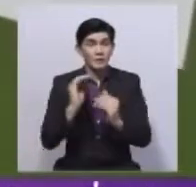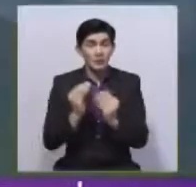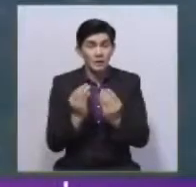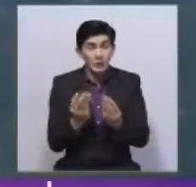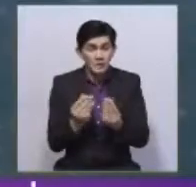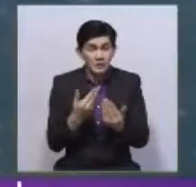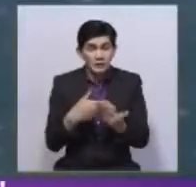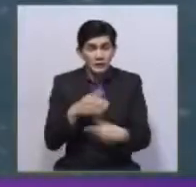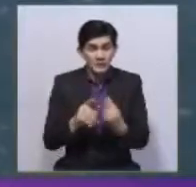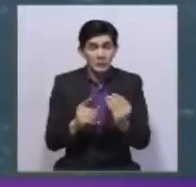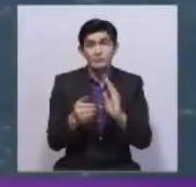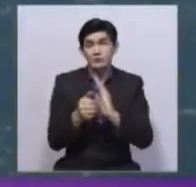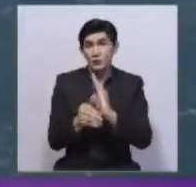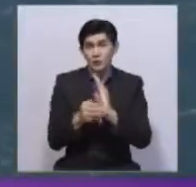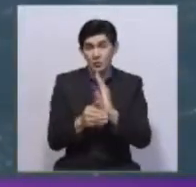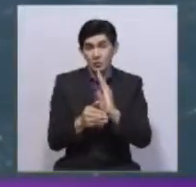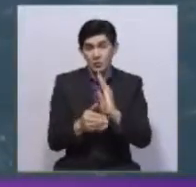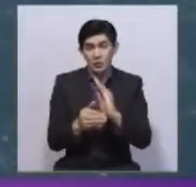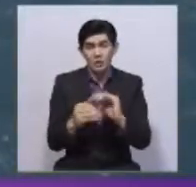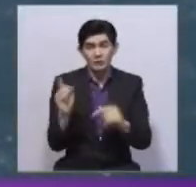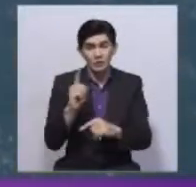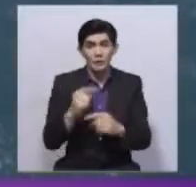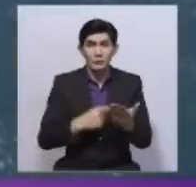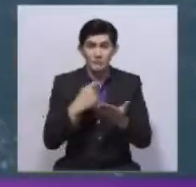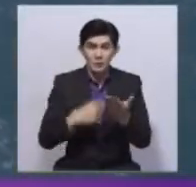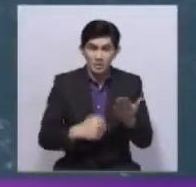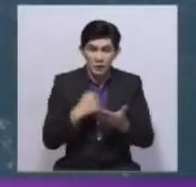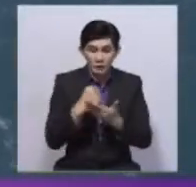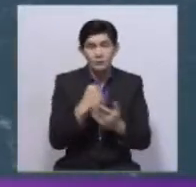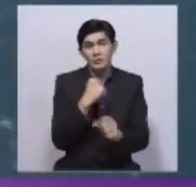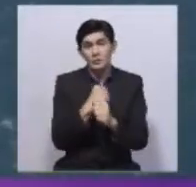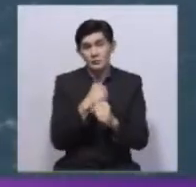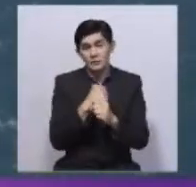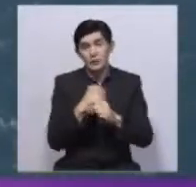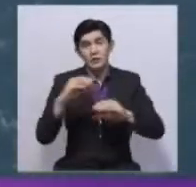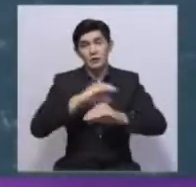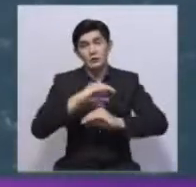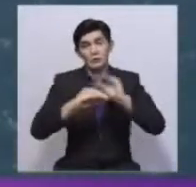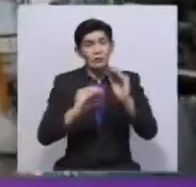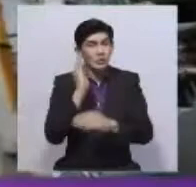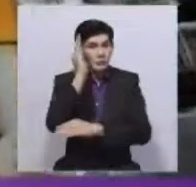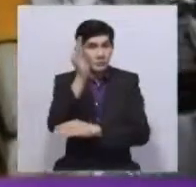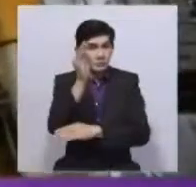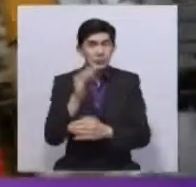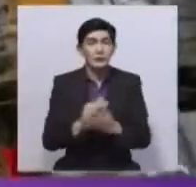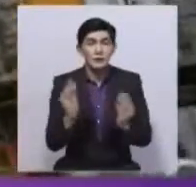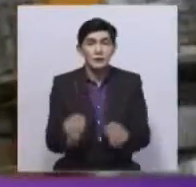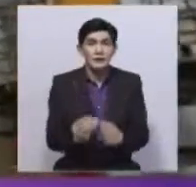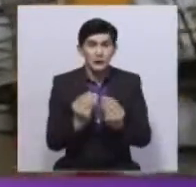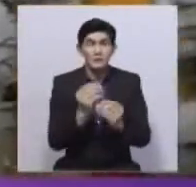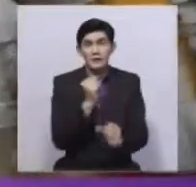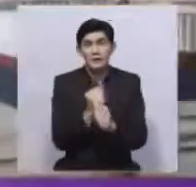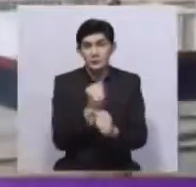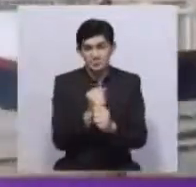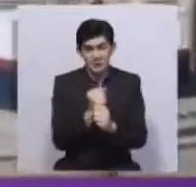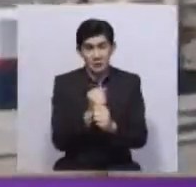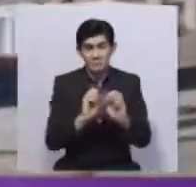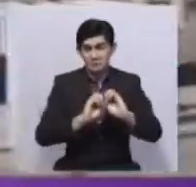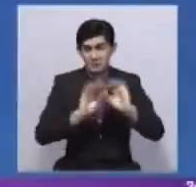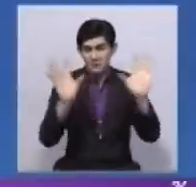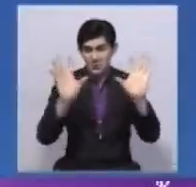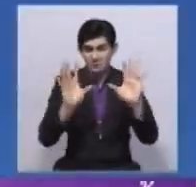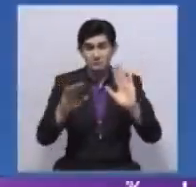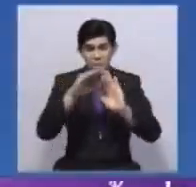ษฐกิจพิเศษภาคตะวันออกเพื่อเป็นหลักประกันการดำเนินโครงการในอนาคตให้มีการดำเนินงานที่ชัดเจนอย่